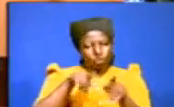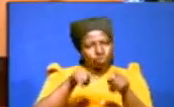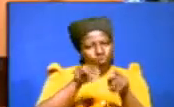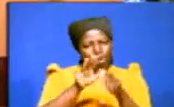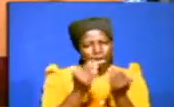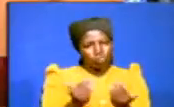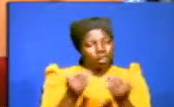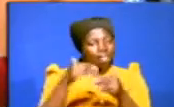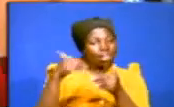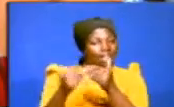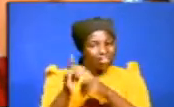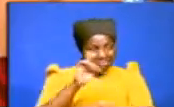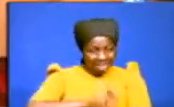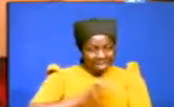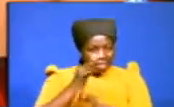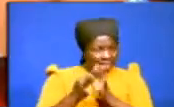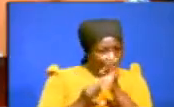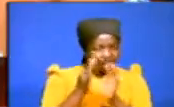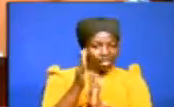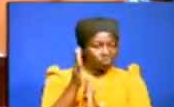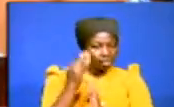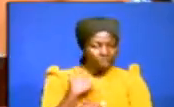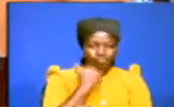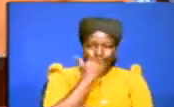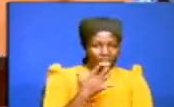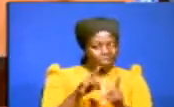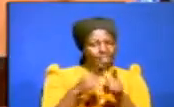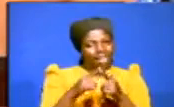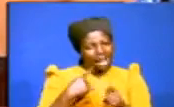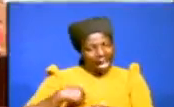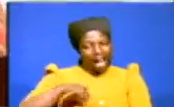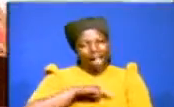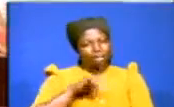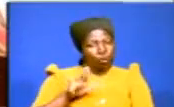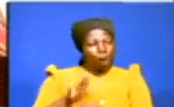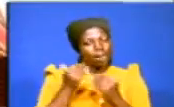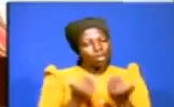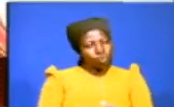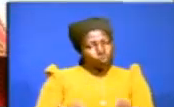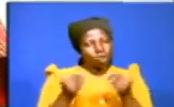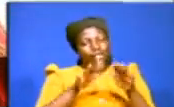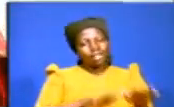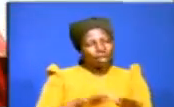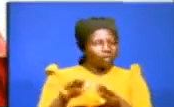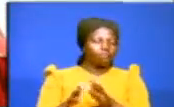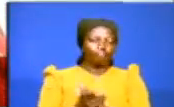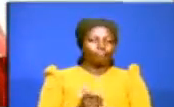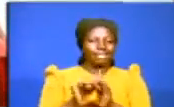the day, kama kuna hakuna usalama, bado sisi wamama na watoto ndio tunahudhurika. Pia tuko na